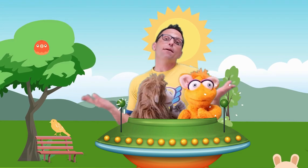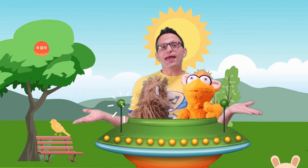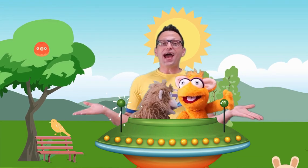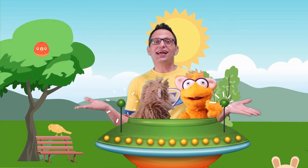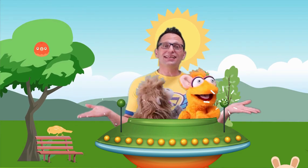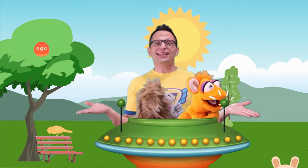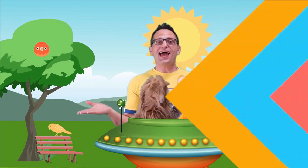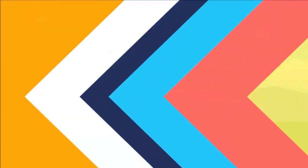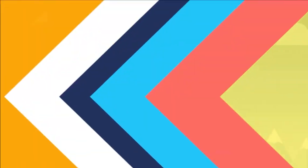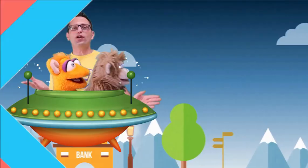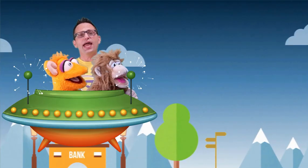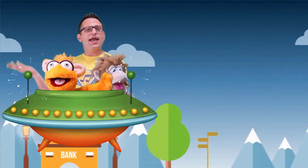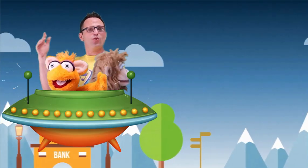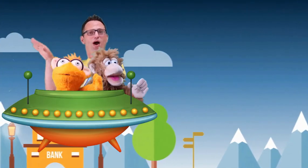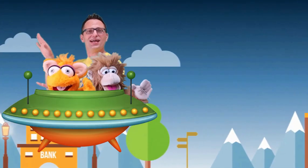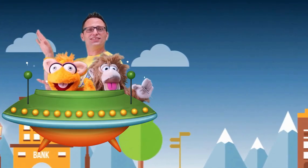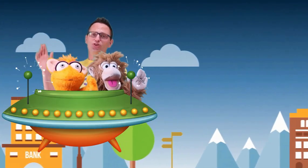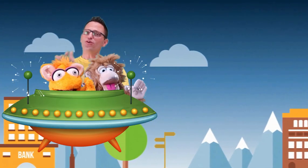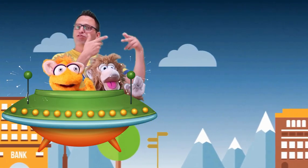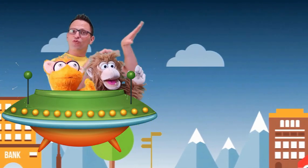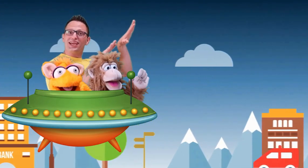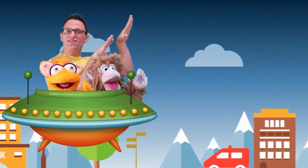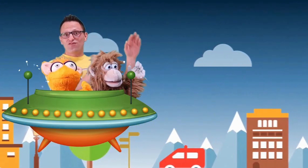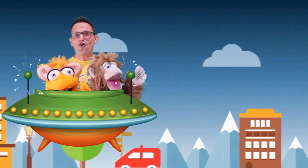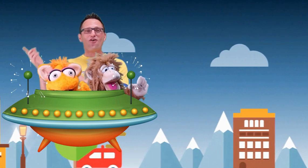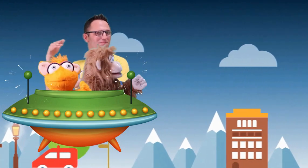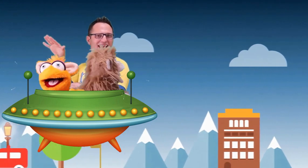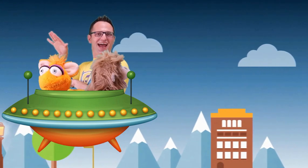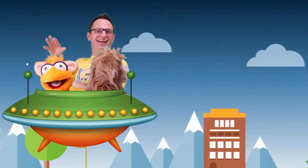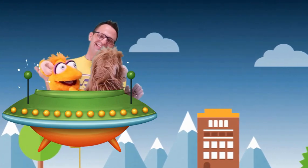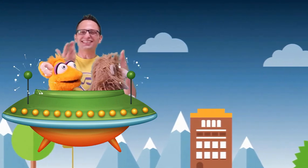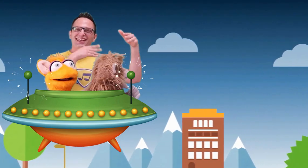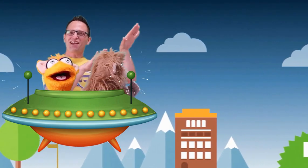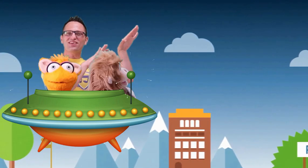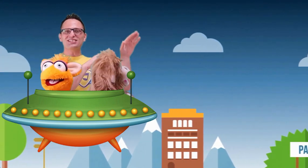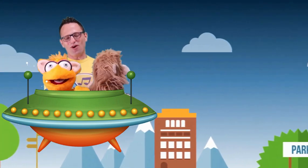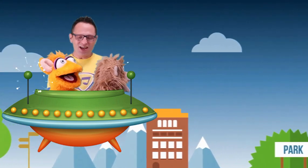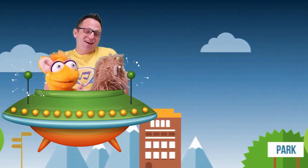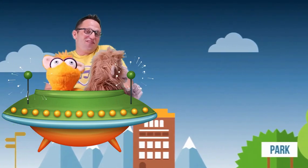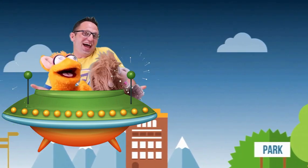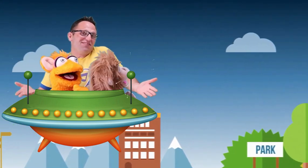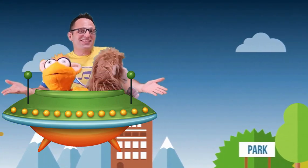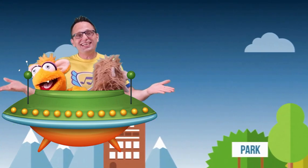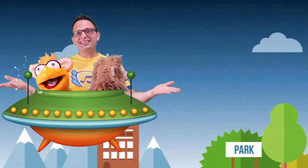5, 6, 7, 8 באנגלית אני רוקד. 1, 2, 3, 4 באנגלית זה כיף לספור,